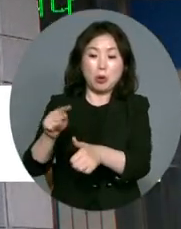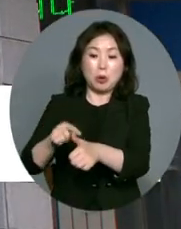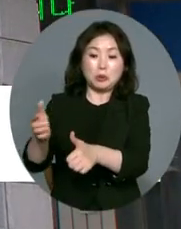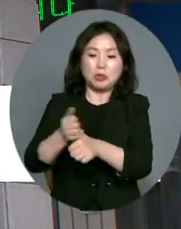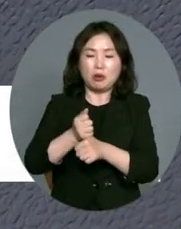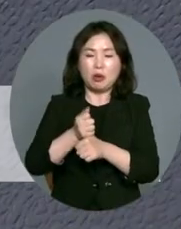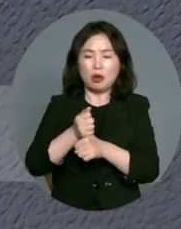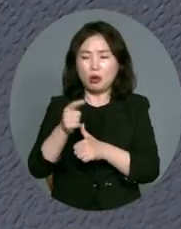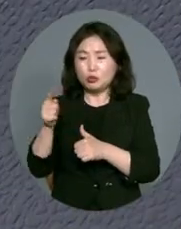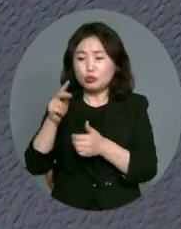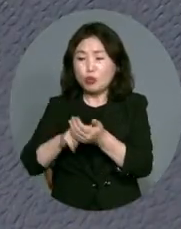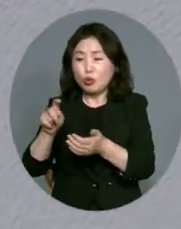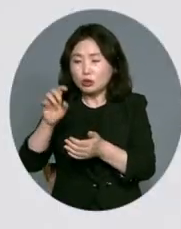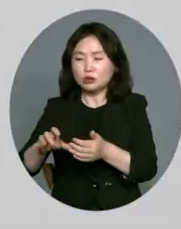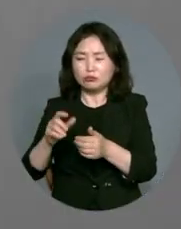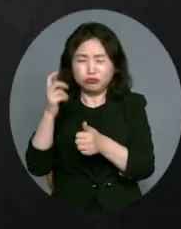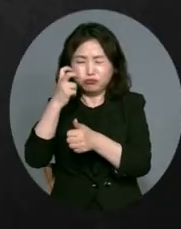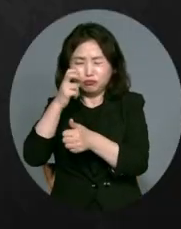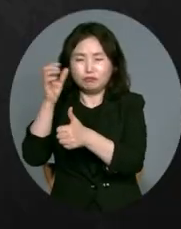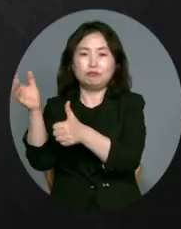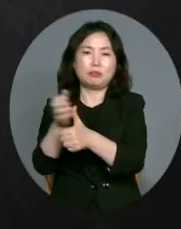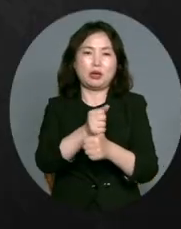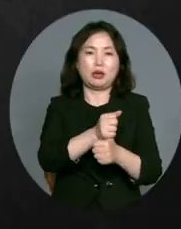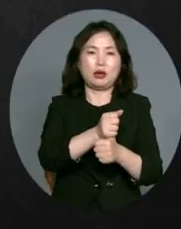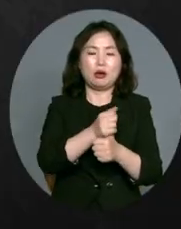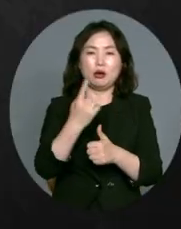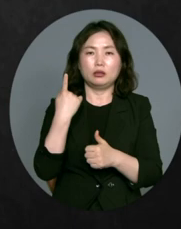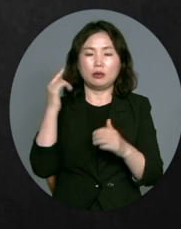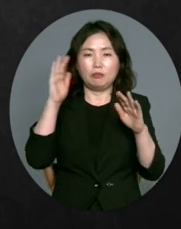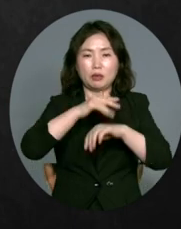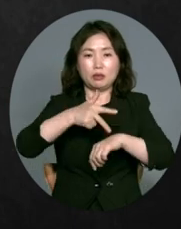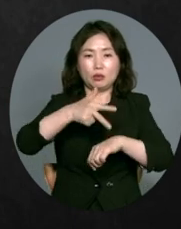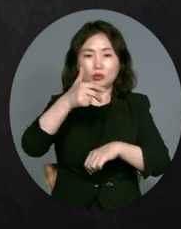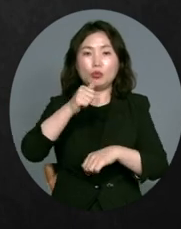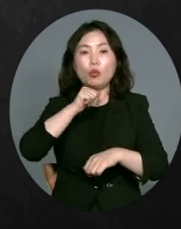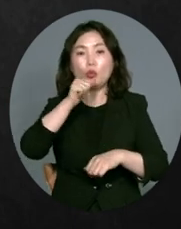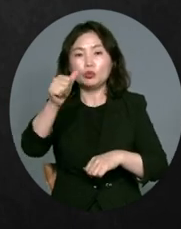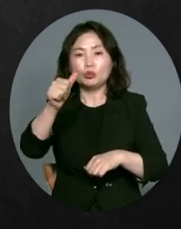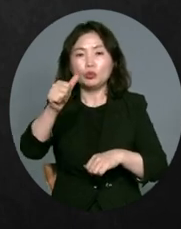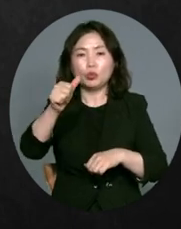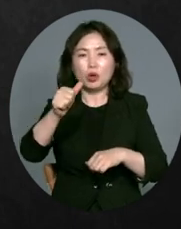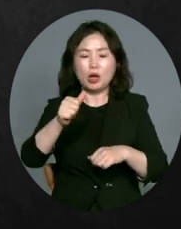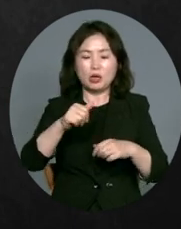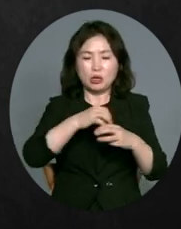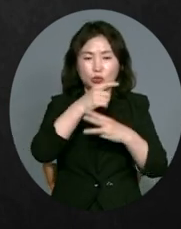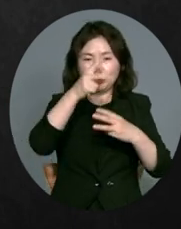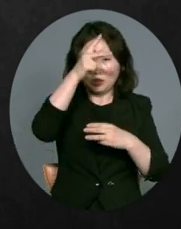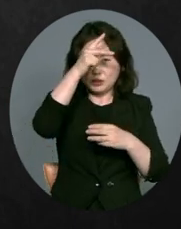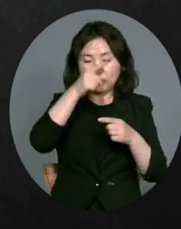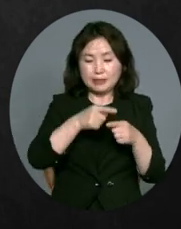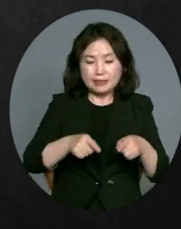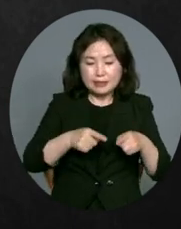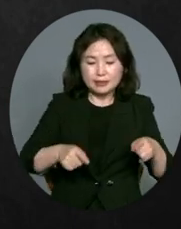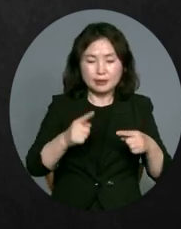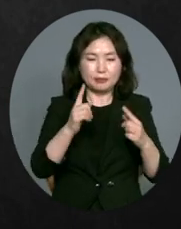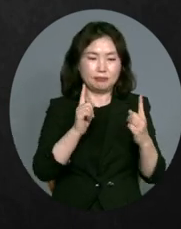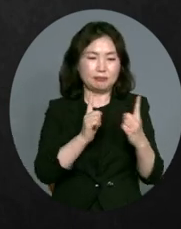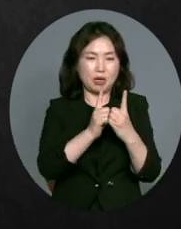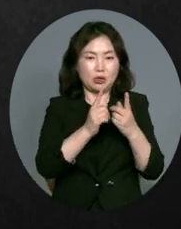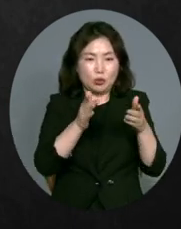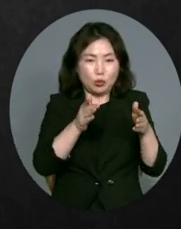은신처를 추적했습니다 최 씨는 어제 저녁 7시 5분쯤 상주 경찰서 1층 면회실에서